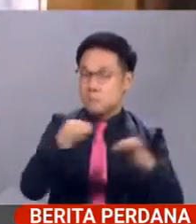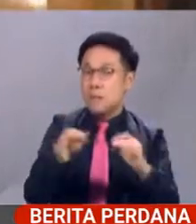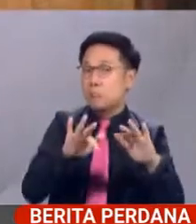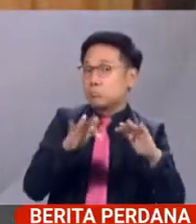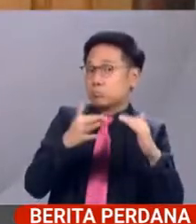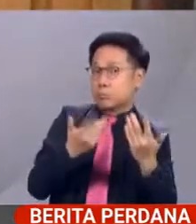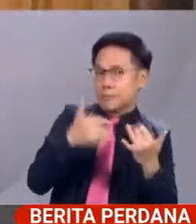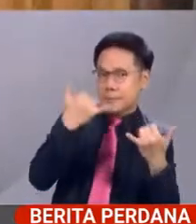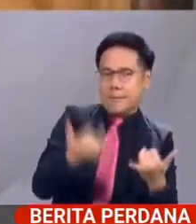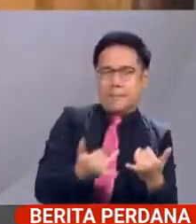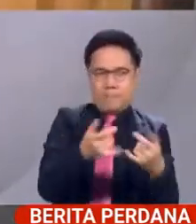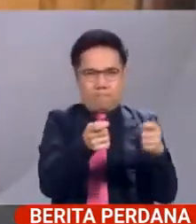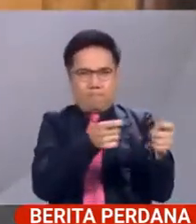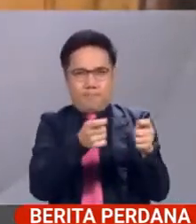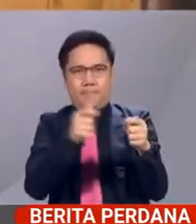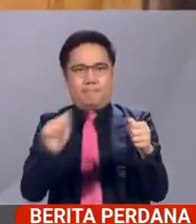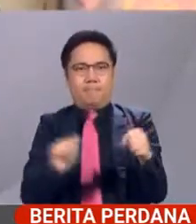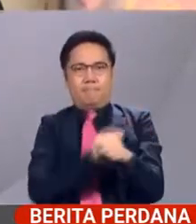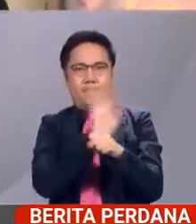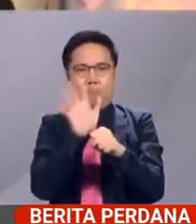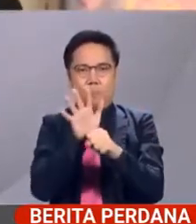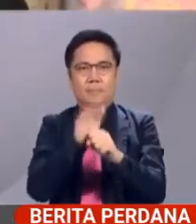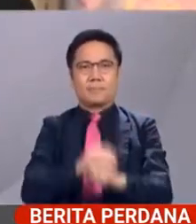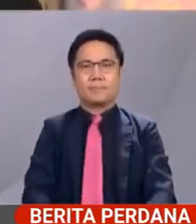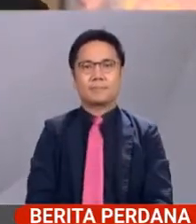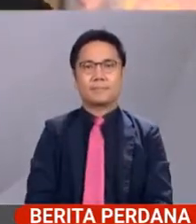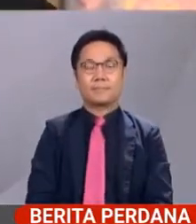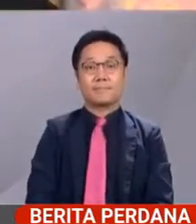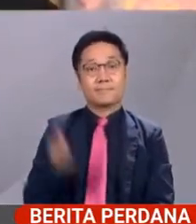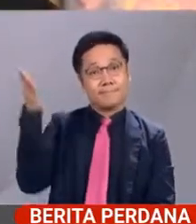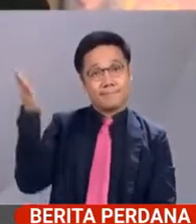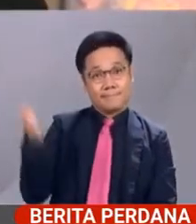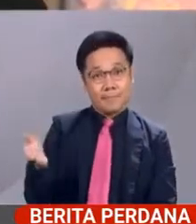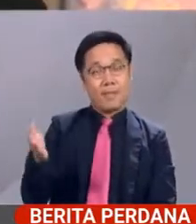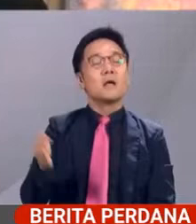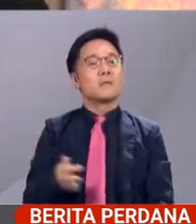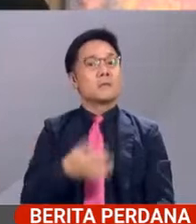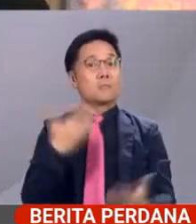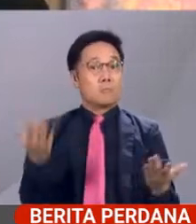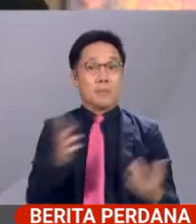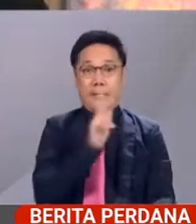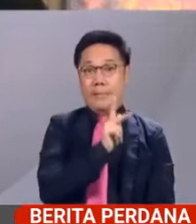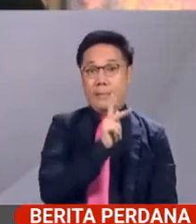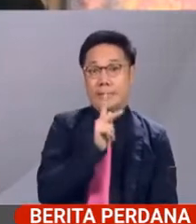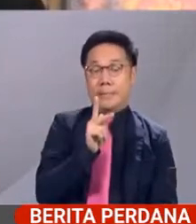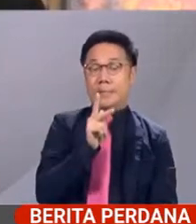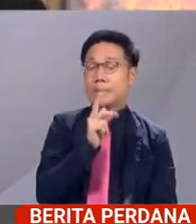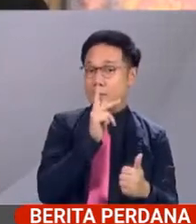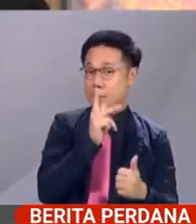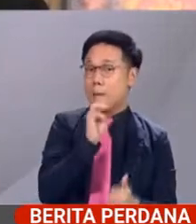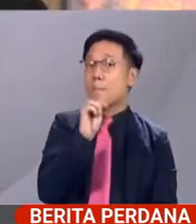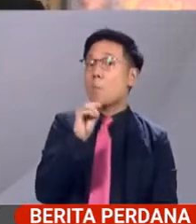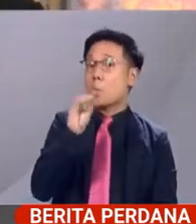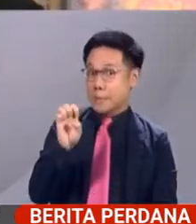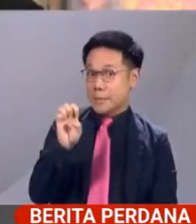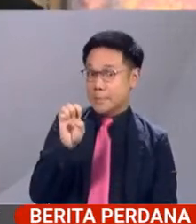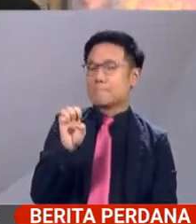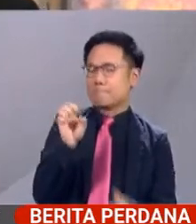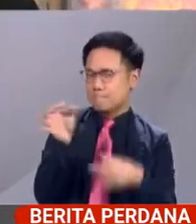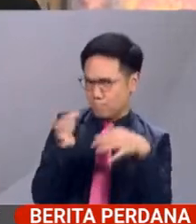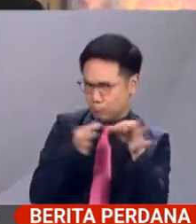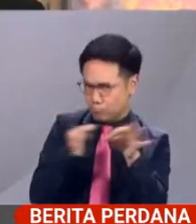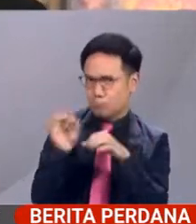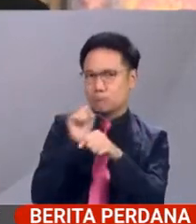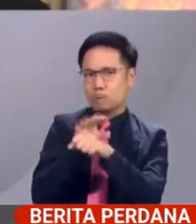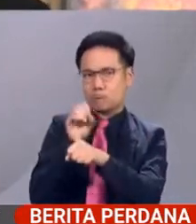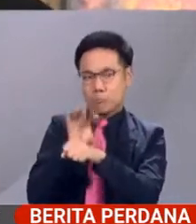pandemik COVID-19. Buat masa ini kami ikut arahan Kementerian Pendidikan, iaitu kelas